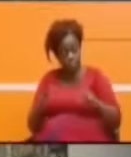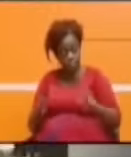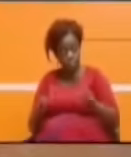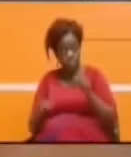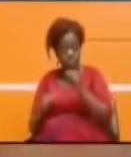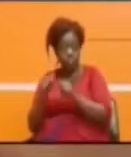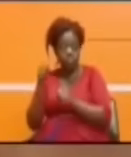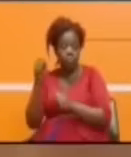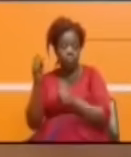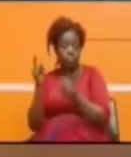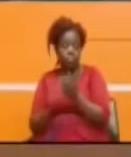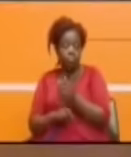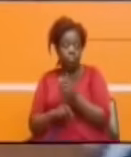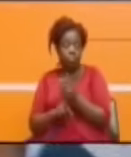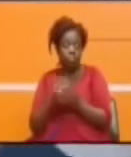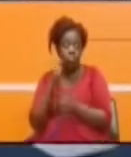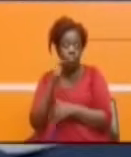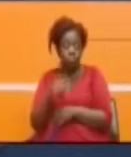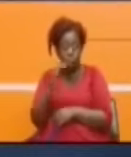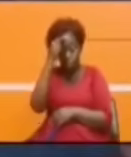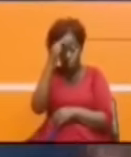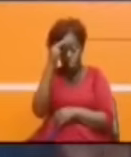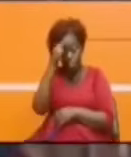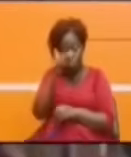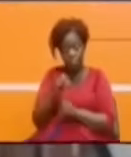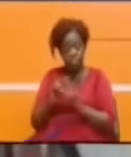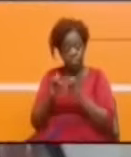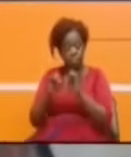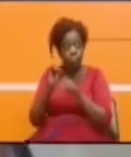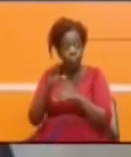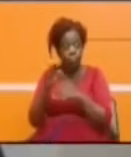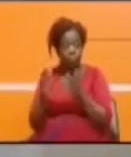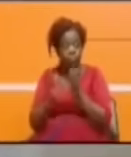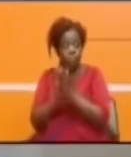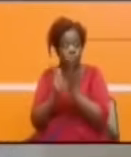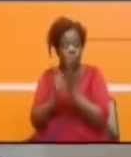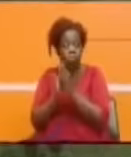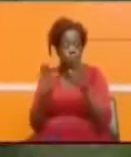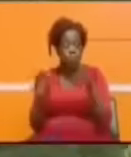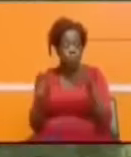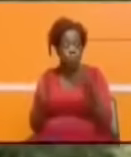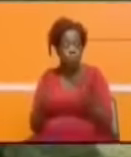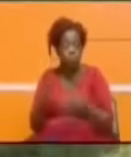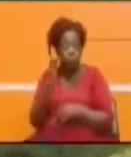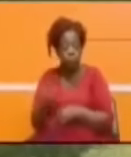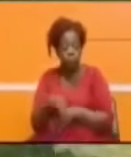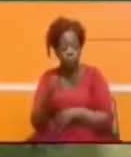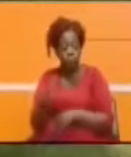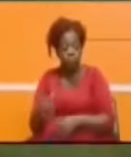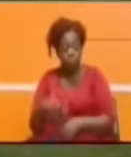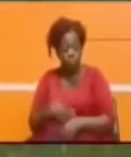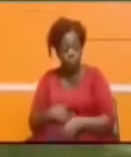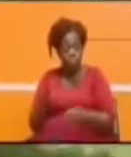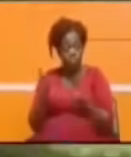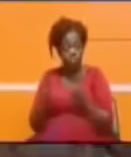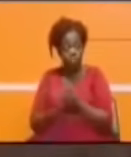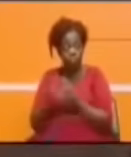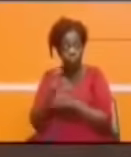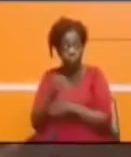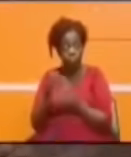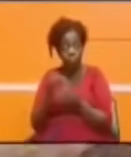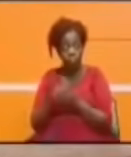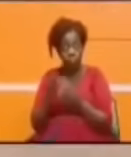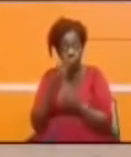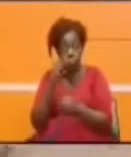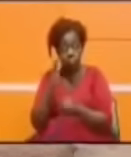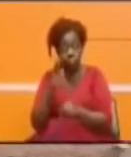ebinaaba bivuddemu. Olwona agambye okuwa muyizi mu ttendekero lino annyonnyodde ngeri gyeyagwamu amasomo ga sayansi kyokka n'agibwako ensimbi